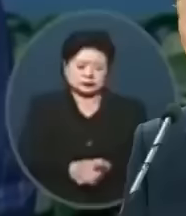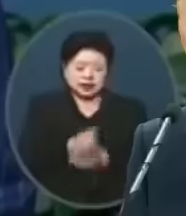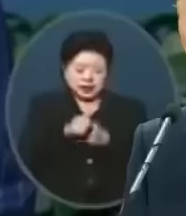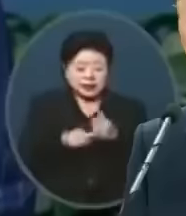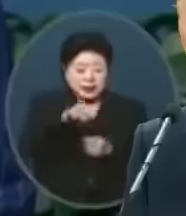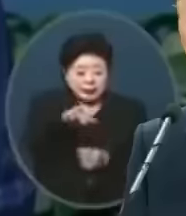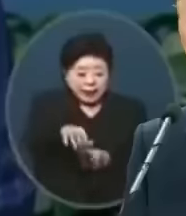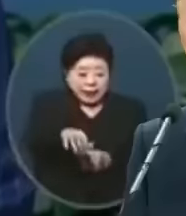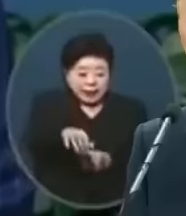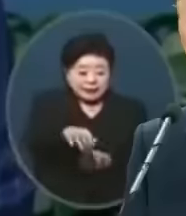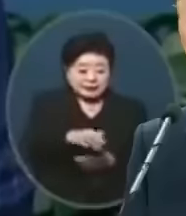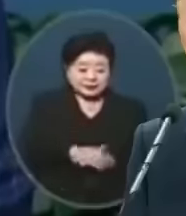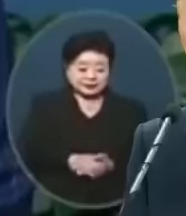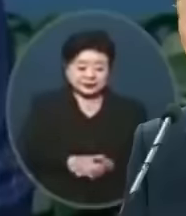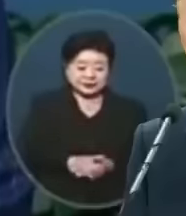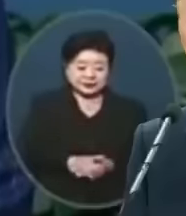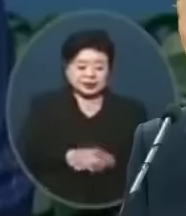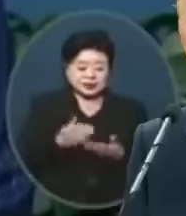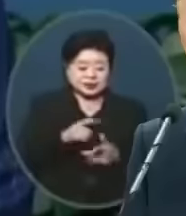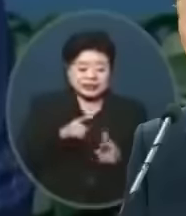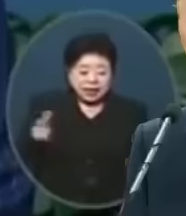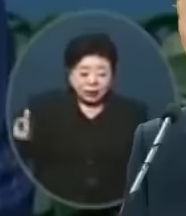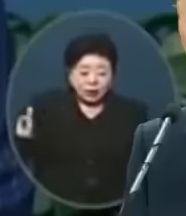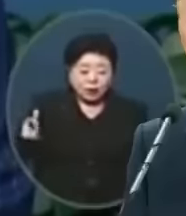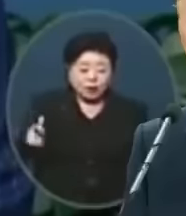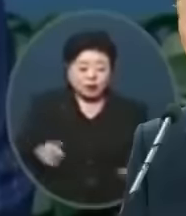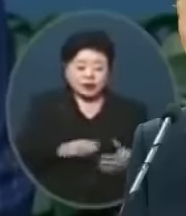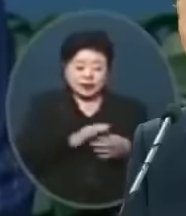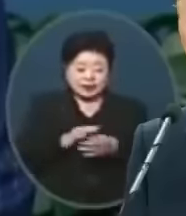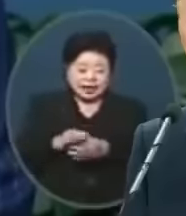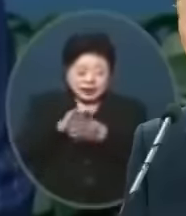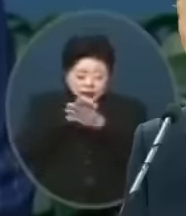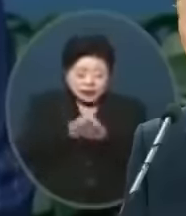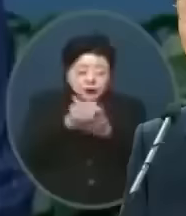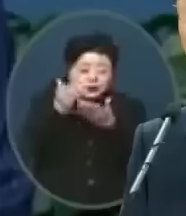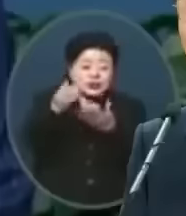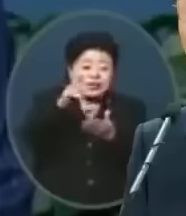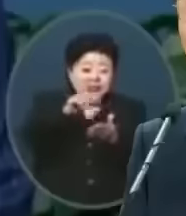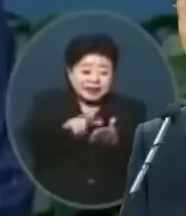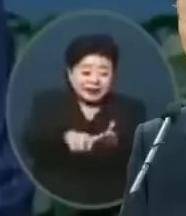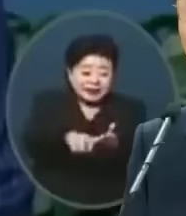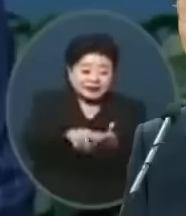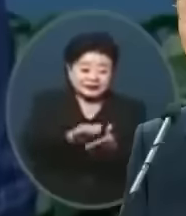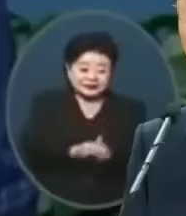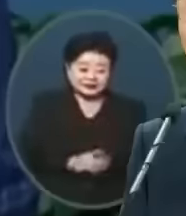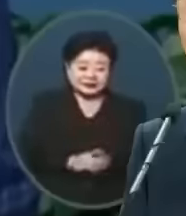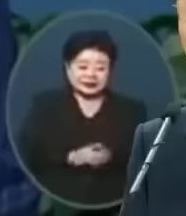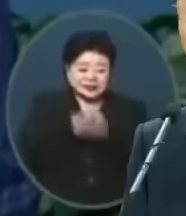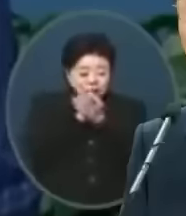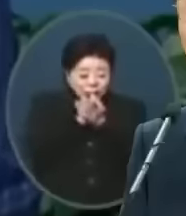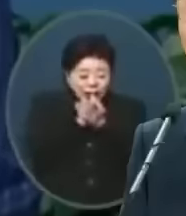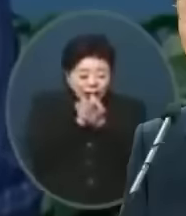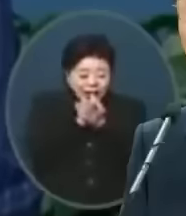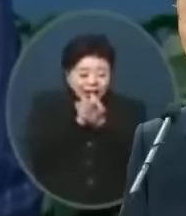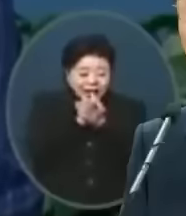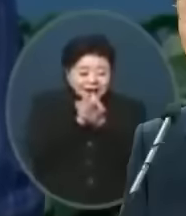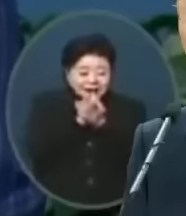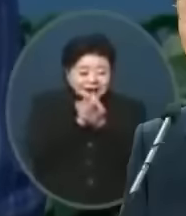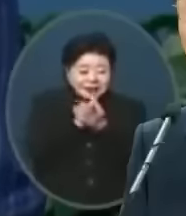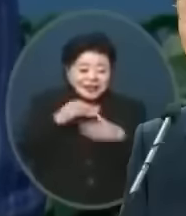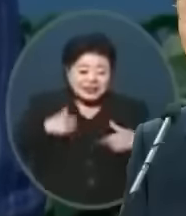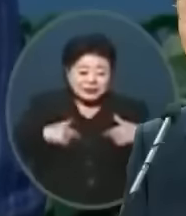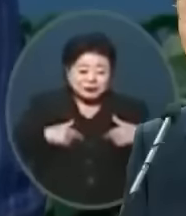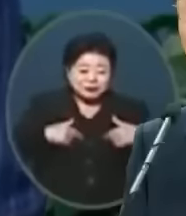하나님 앞에 쉬지 않고 기도를 드리면 그 기도가